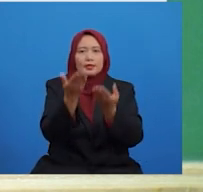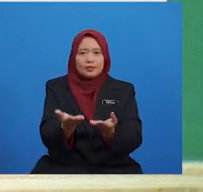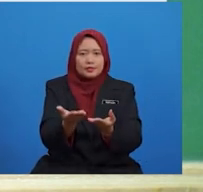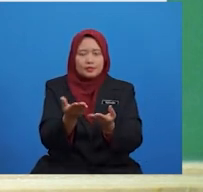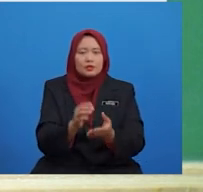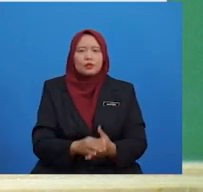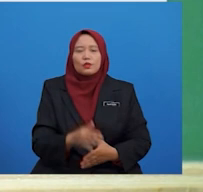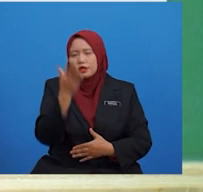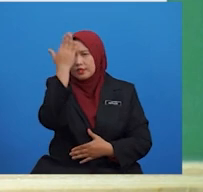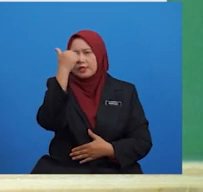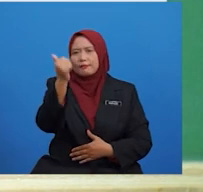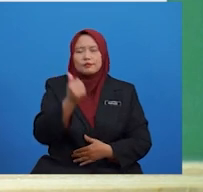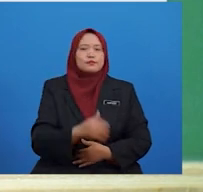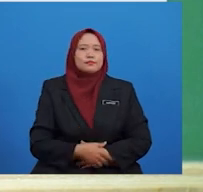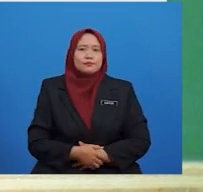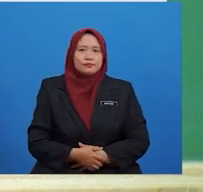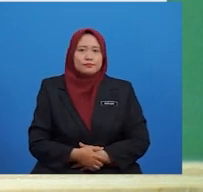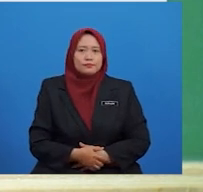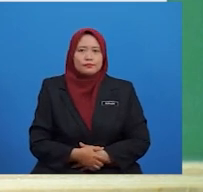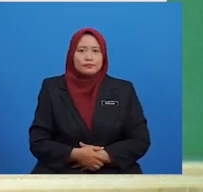justifikasi anda.